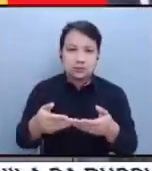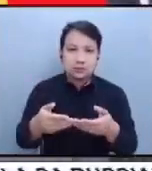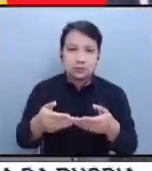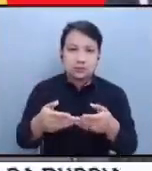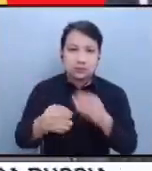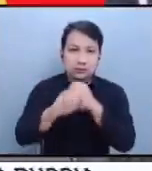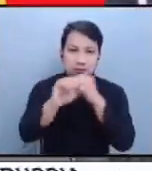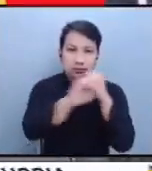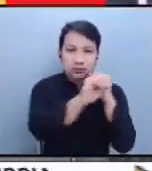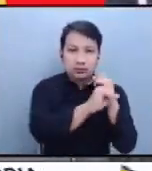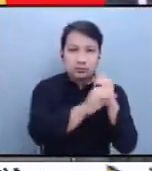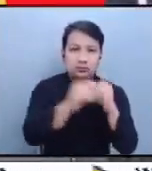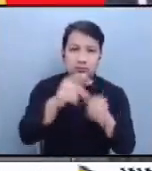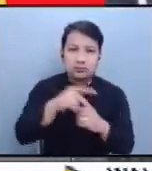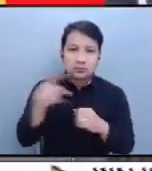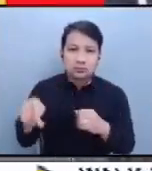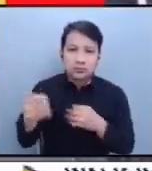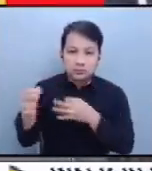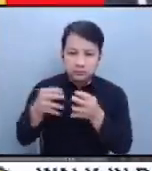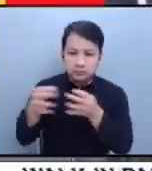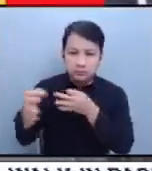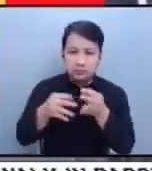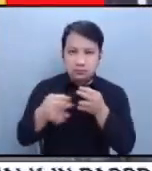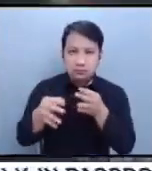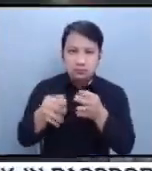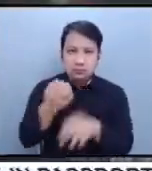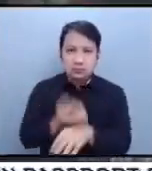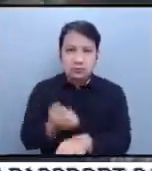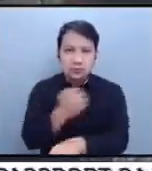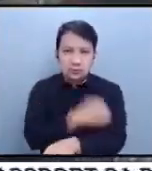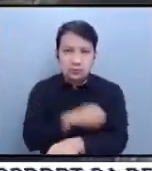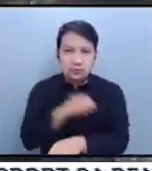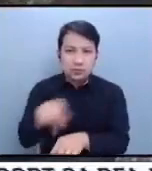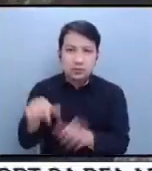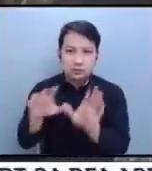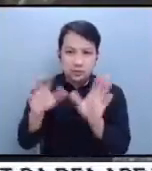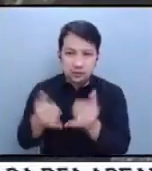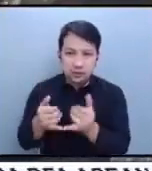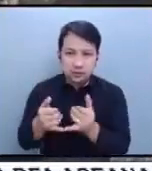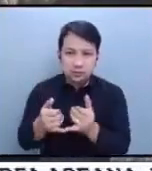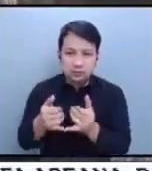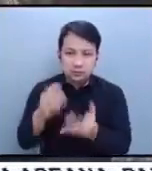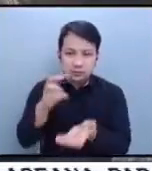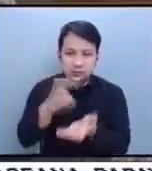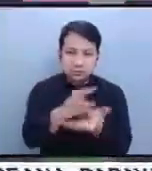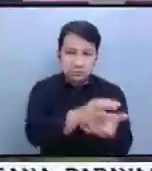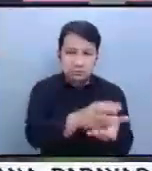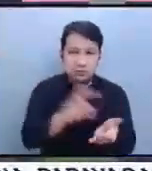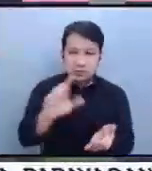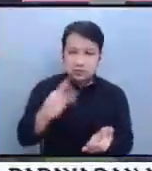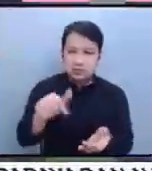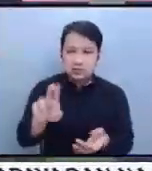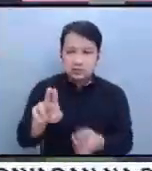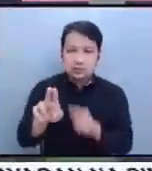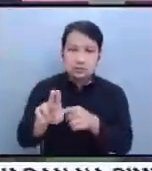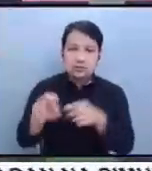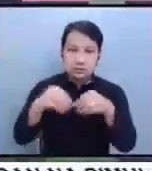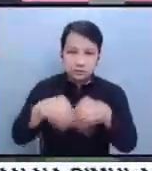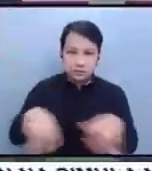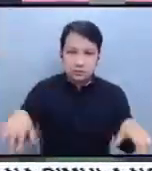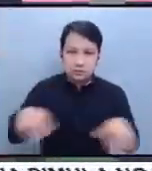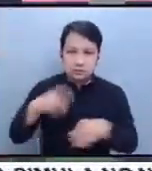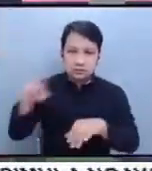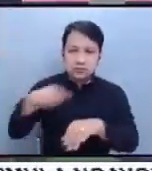ay pinaliwanag ng magtandem ang empowerment ng mga barangay, bayan, syudad o mga LGUs hanggang sa regional level para